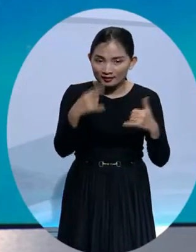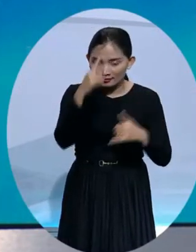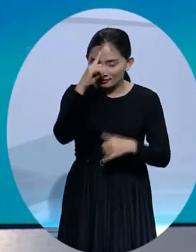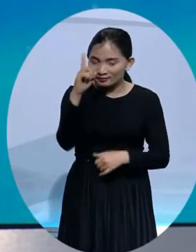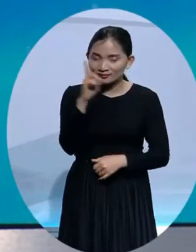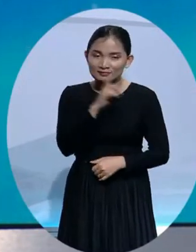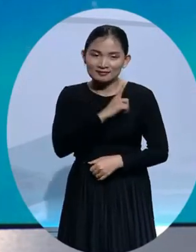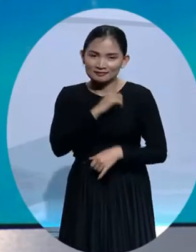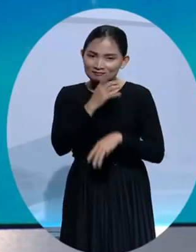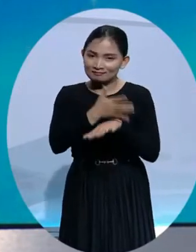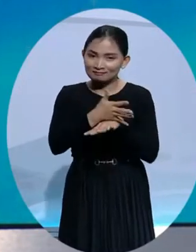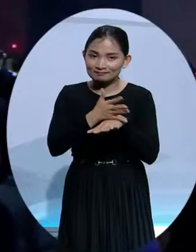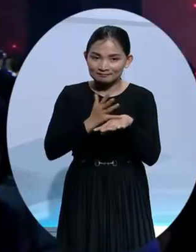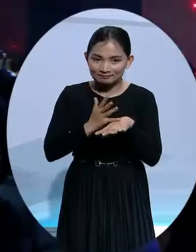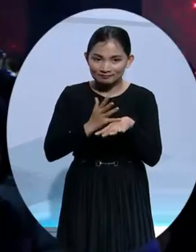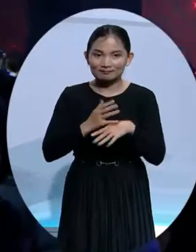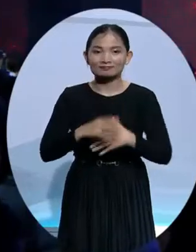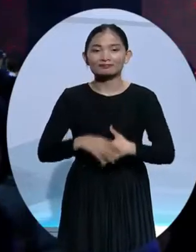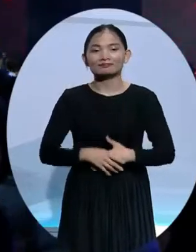Hồ Chí Minh.